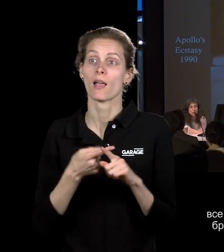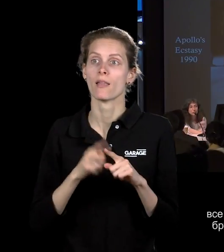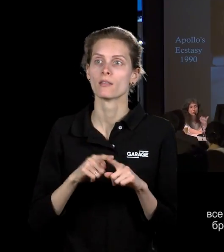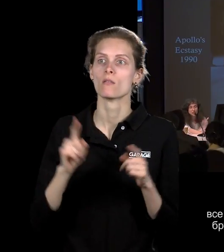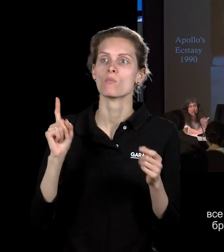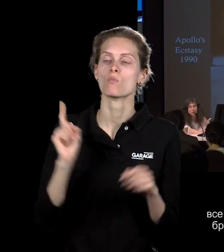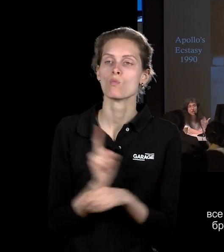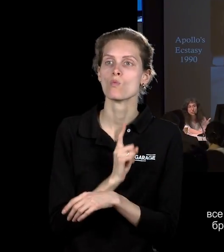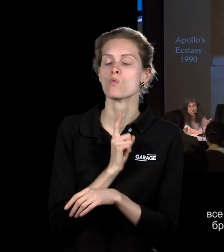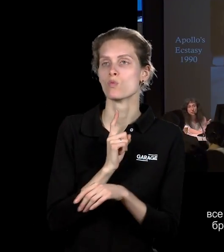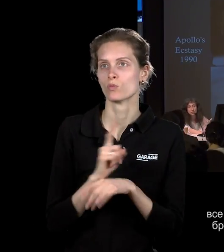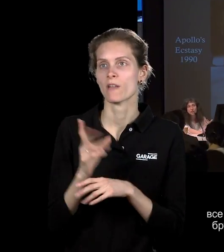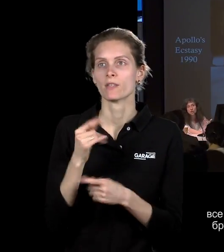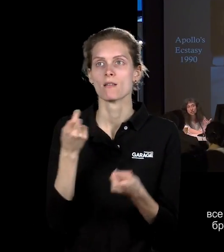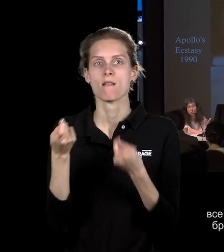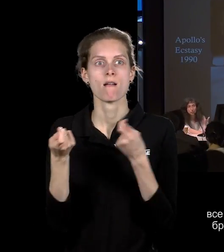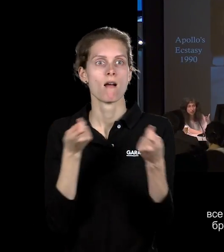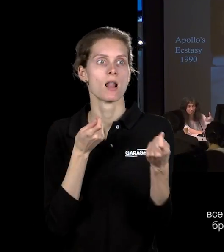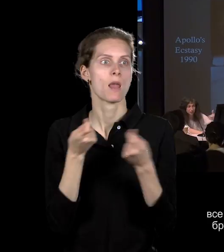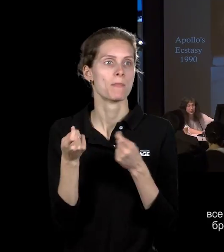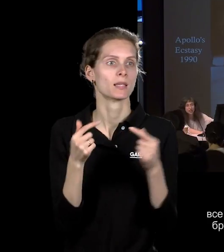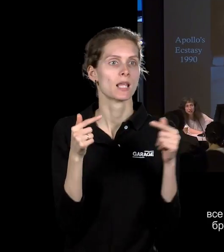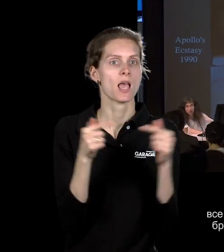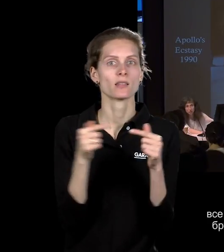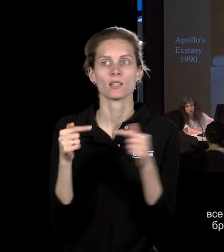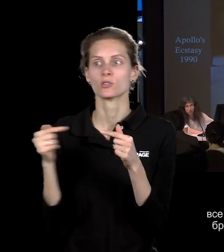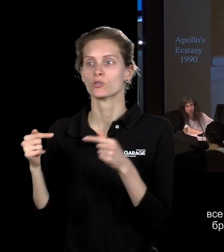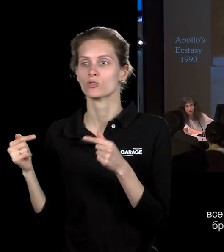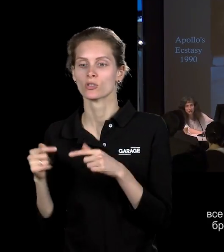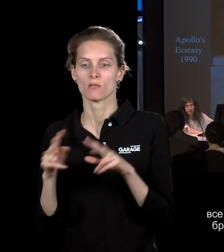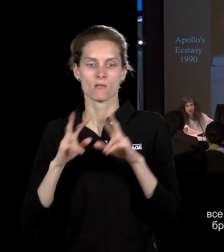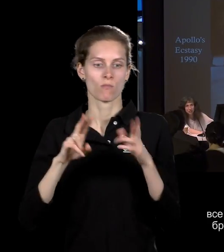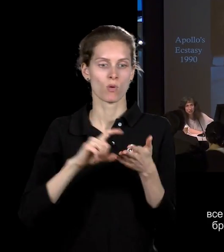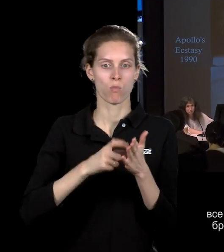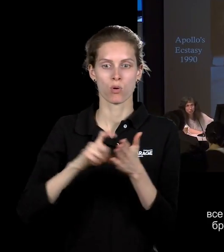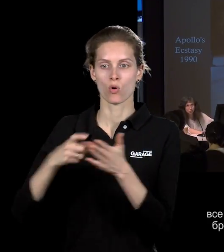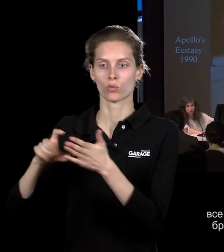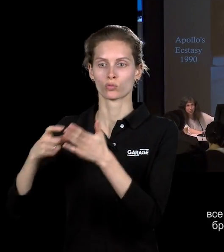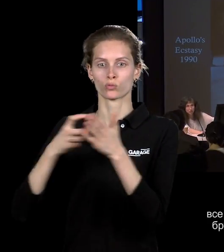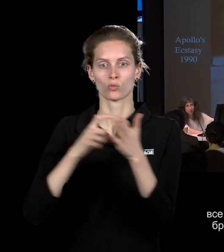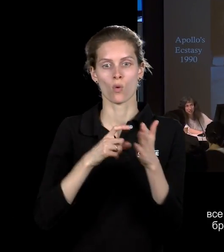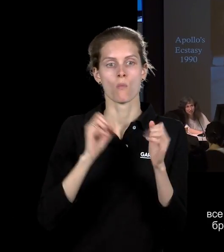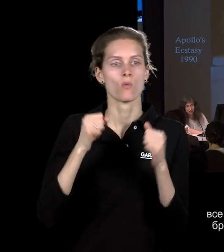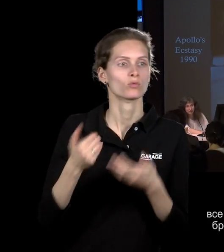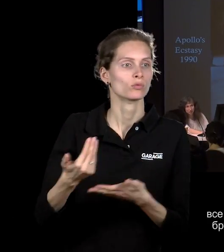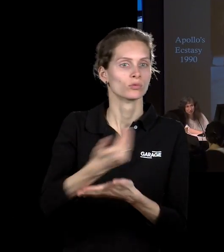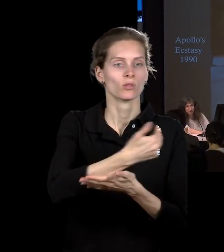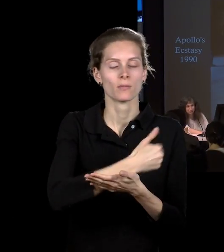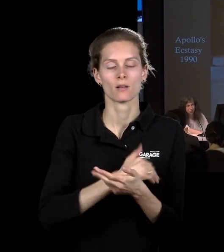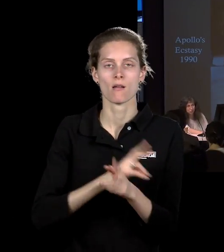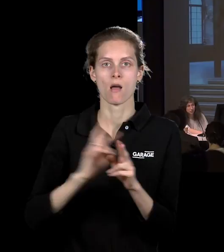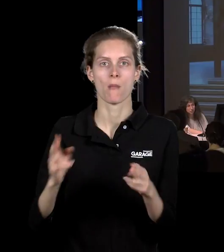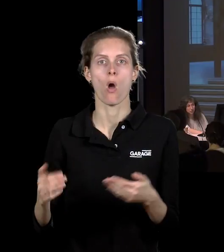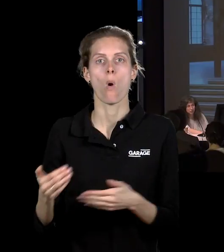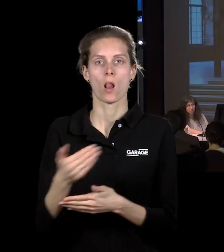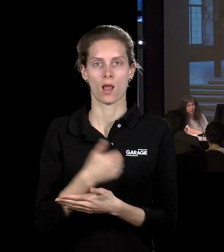да, музей, все элементы которого идентичны, это музей вот этих одинаковых брусков, которые тоже можно собирать как коллекцию, которые